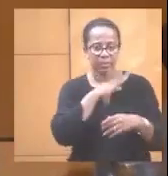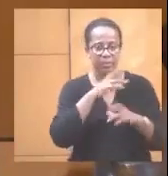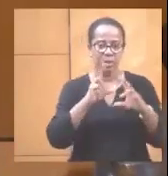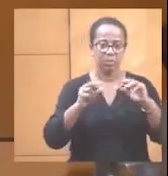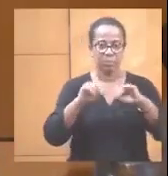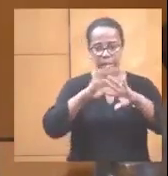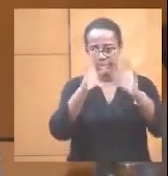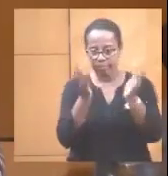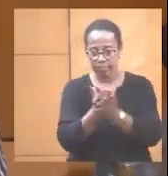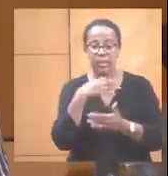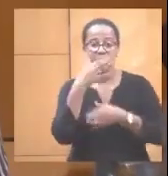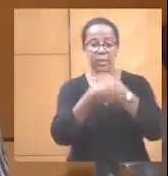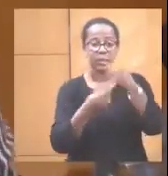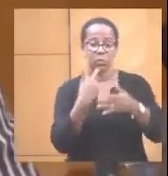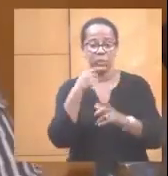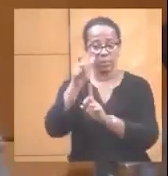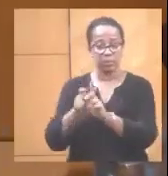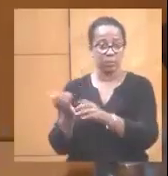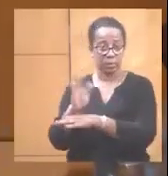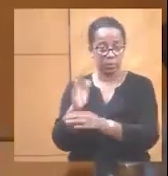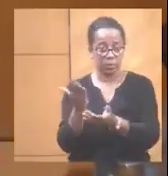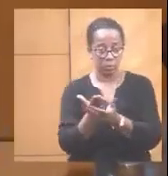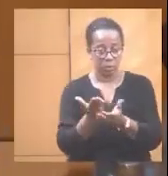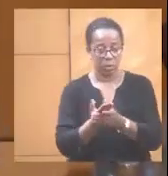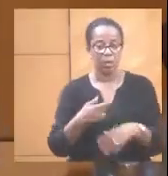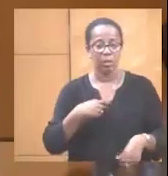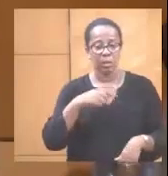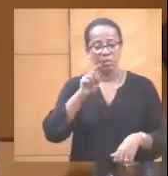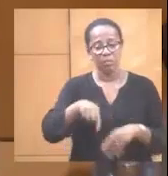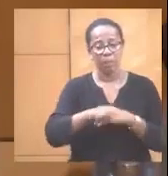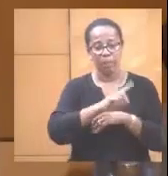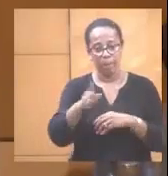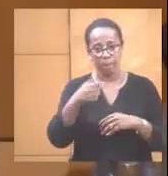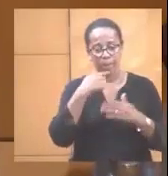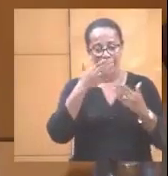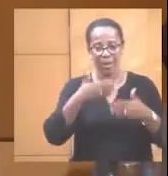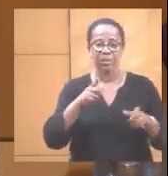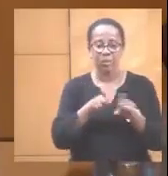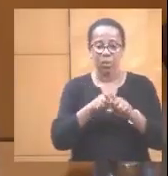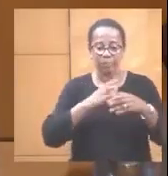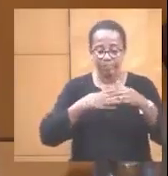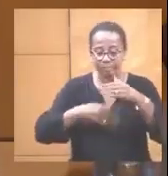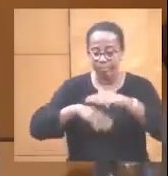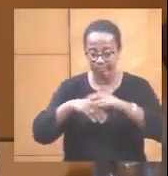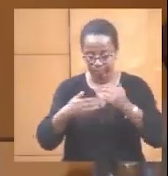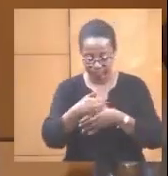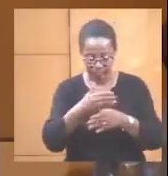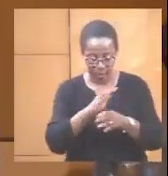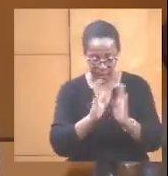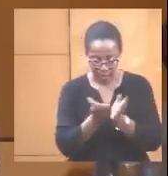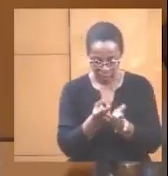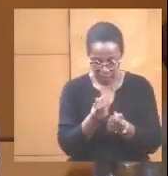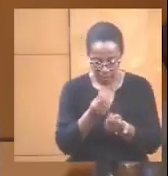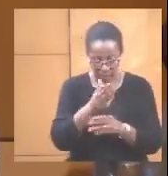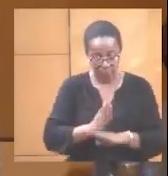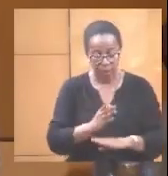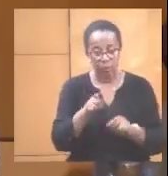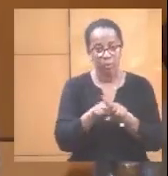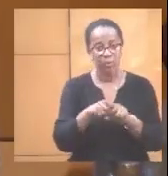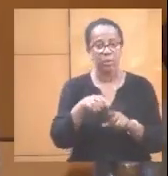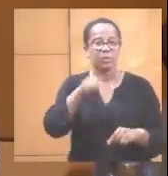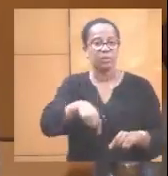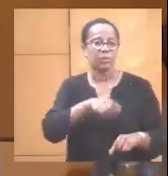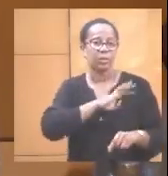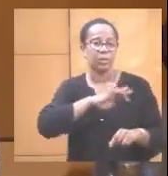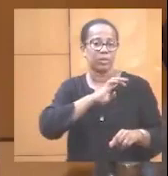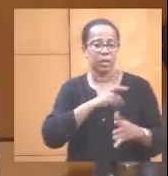ce que disait notre rapporteur. Il ne faut pas s'arrêter aux sommes qui sont là et faire toute analyse. Il faut